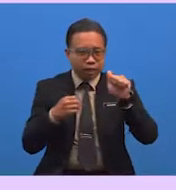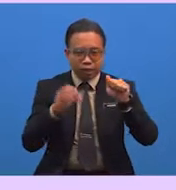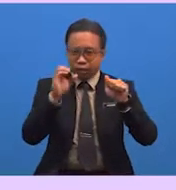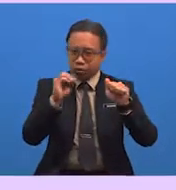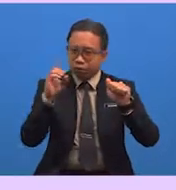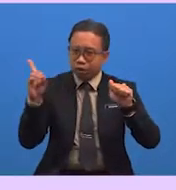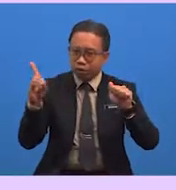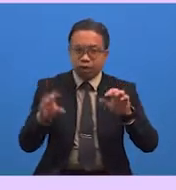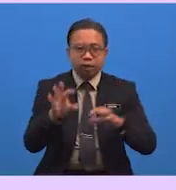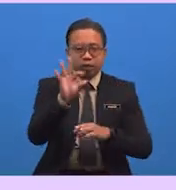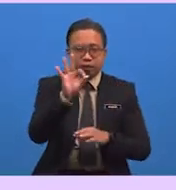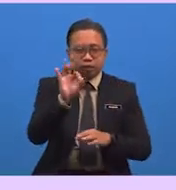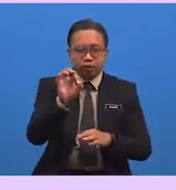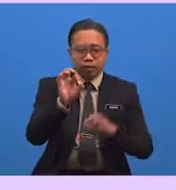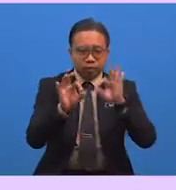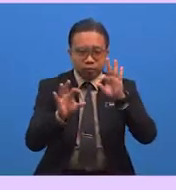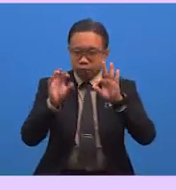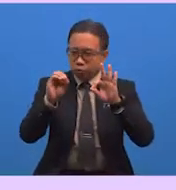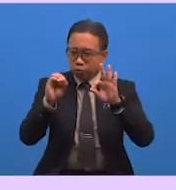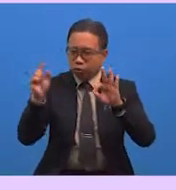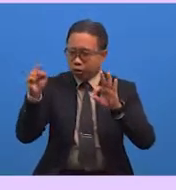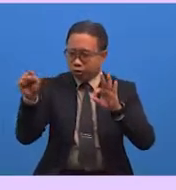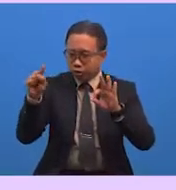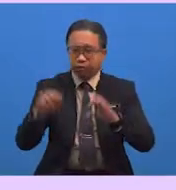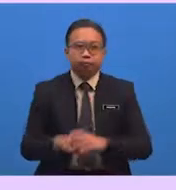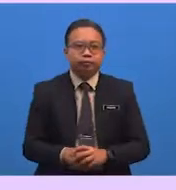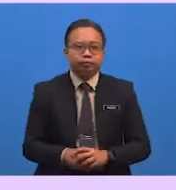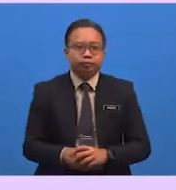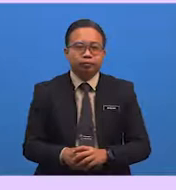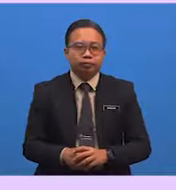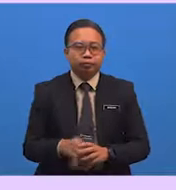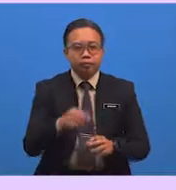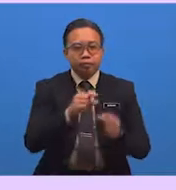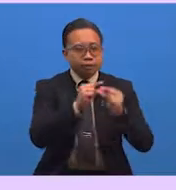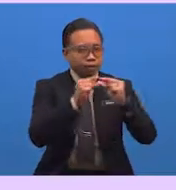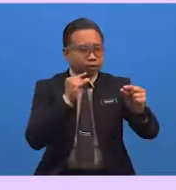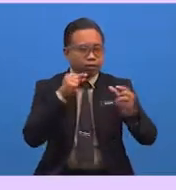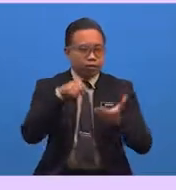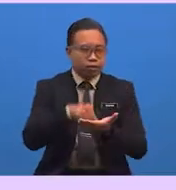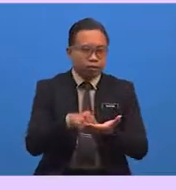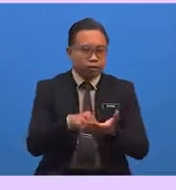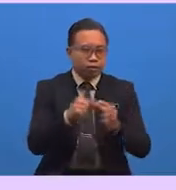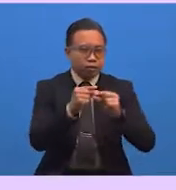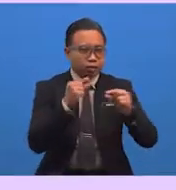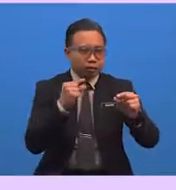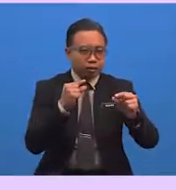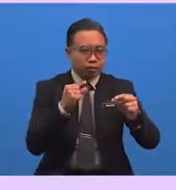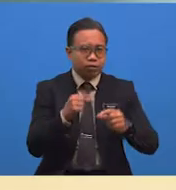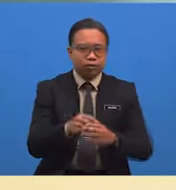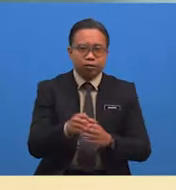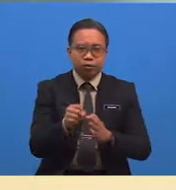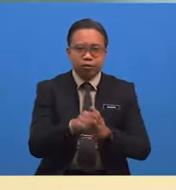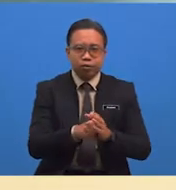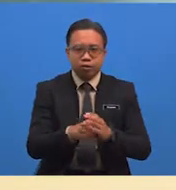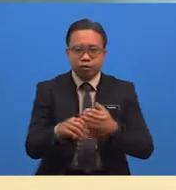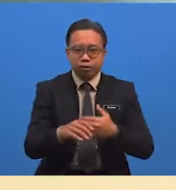ialah 90 darjah. Ini menunjukkan garisan ini ialah garis serenjang.